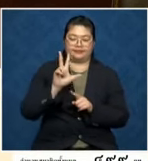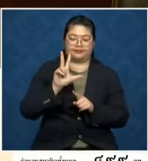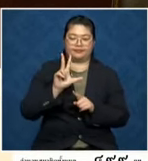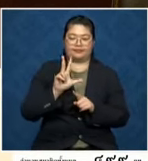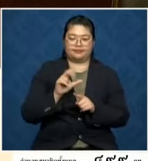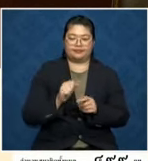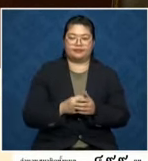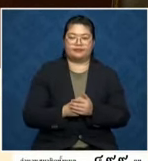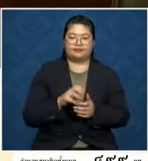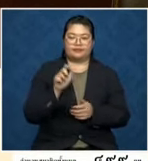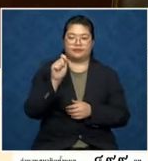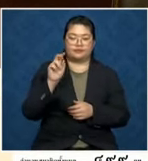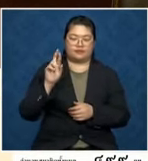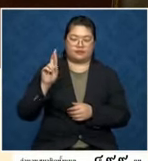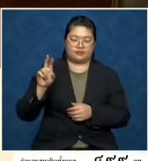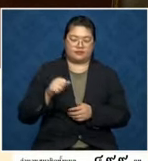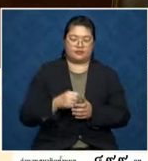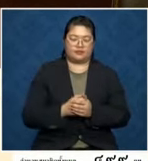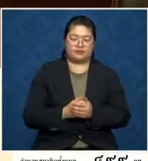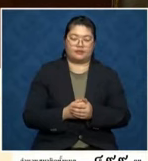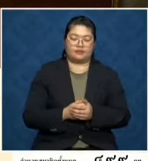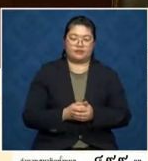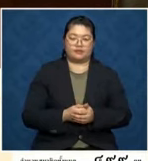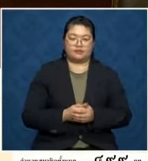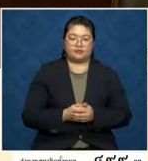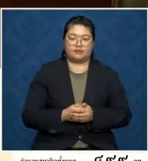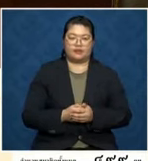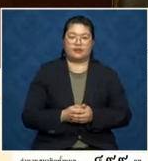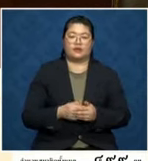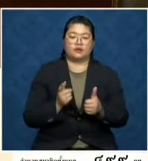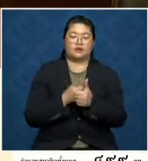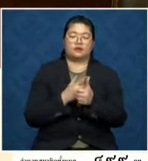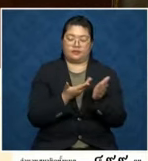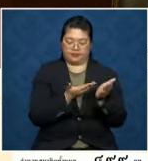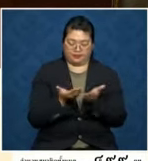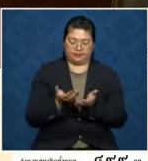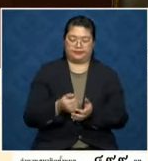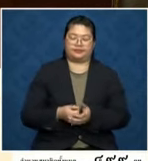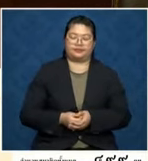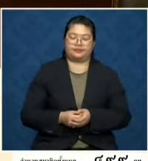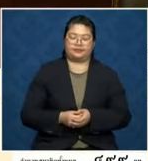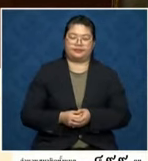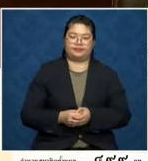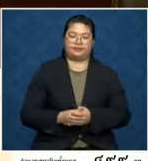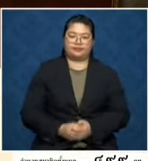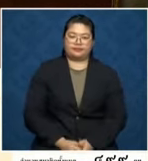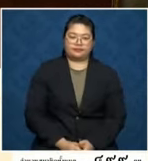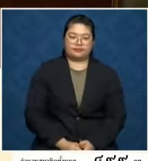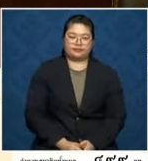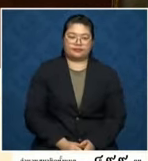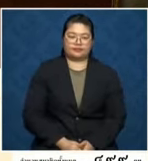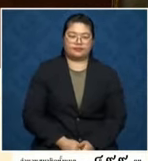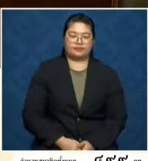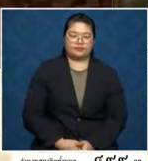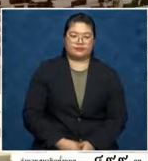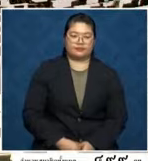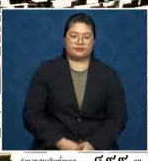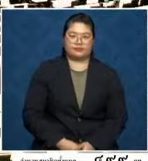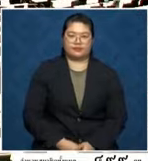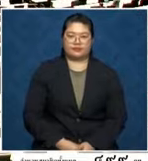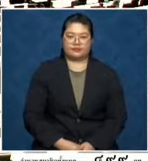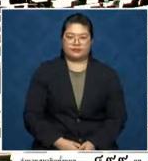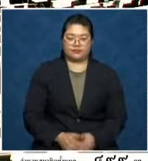ามท่านเอกราชอุดมอนวยนะครับเชิญท่านประสิทธิ์ปฐมพดุงเชิญครับ ครับกราบเรียนท่านประธานสภา